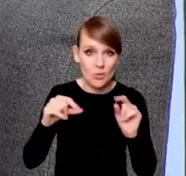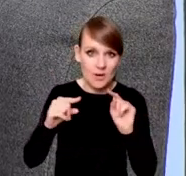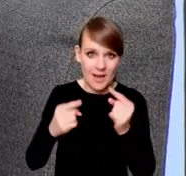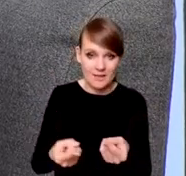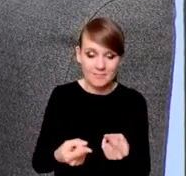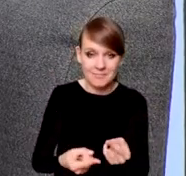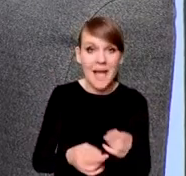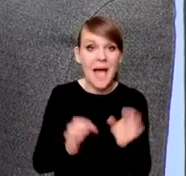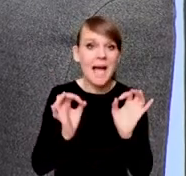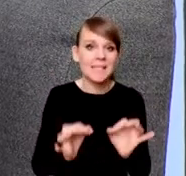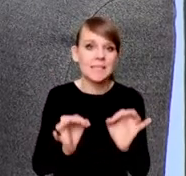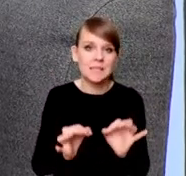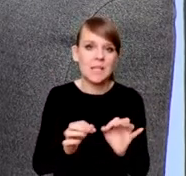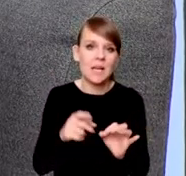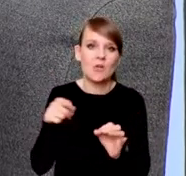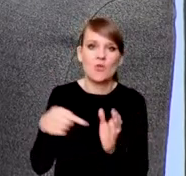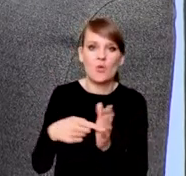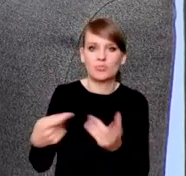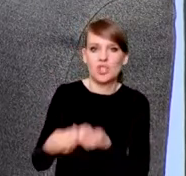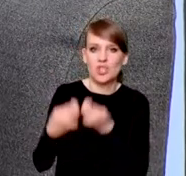dzisiaj przeszkadza w budowaniu wspólnot.